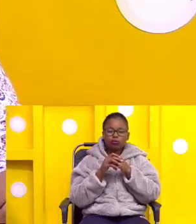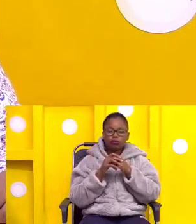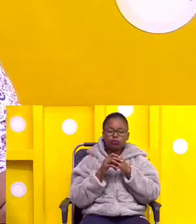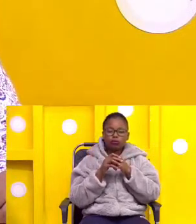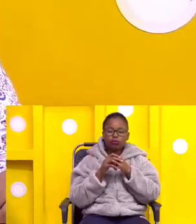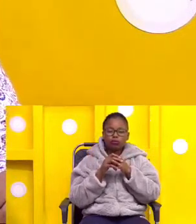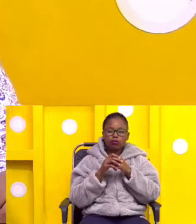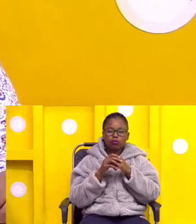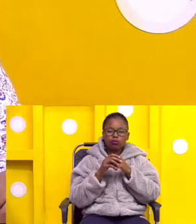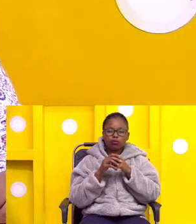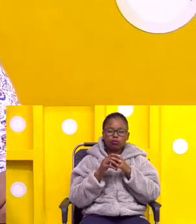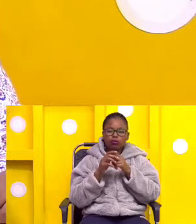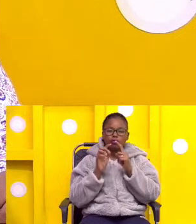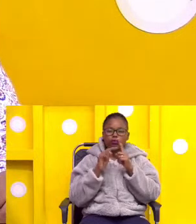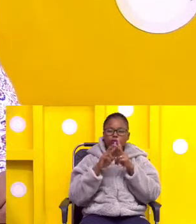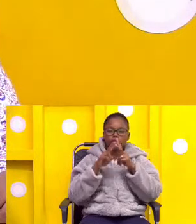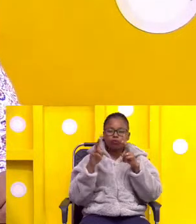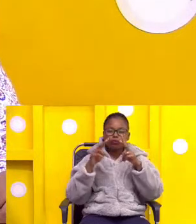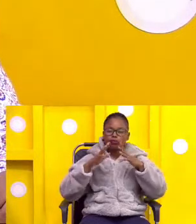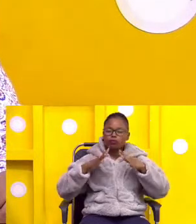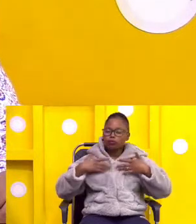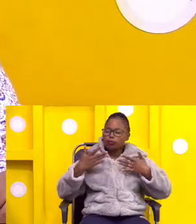mudhulusi ni yake nile gikeno kenene muno.